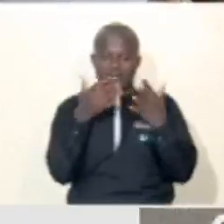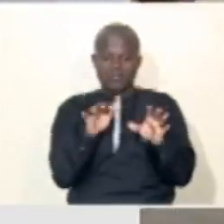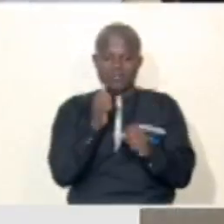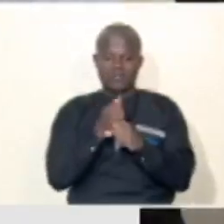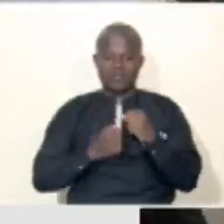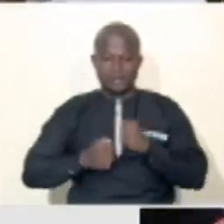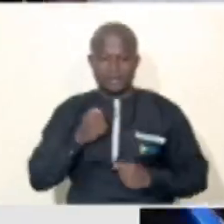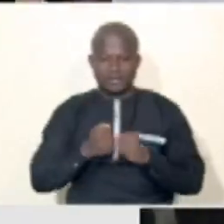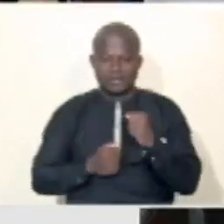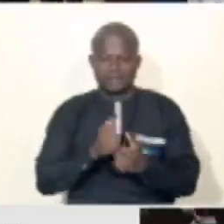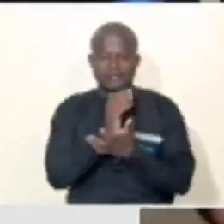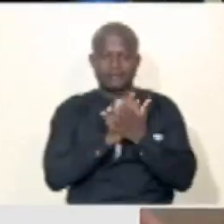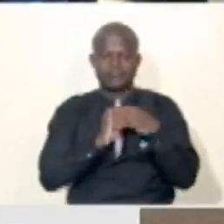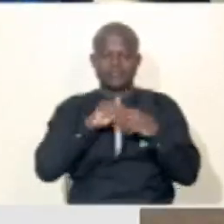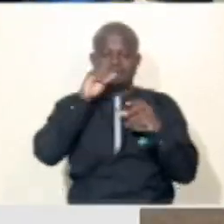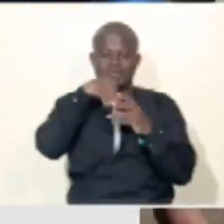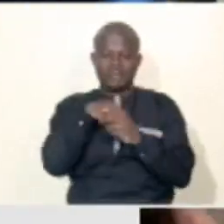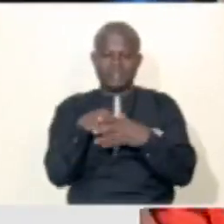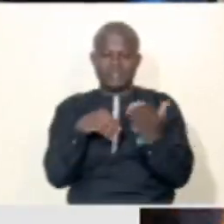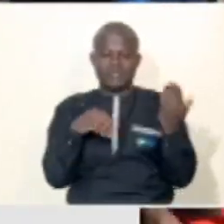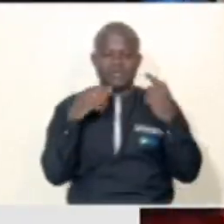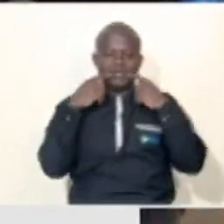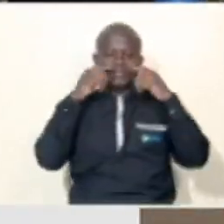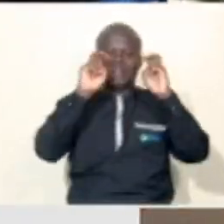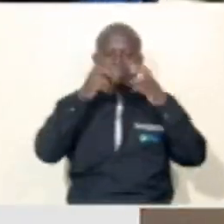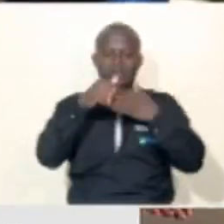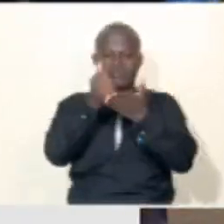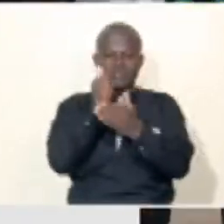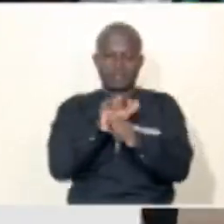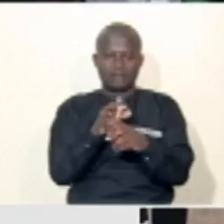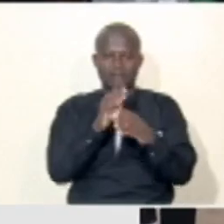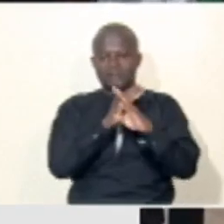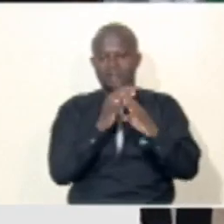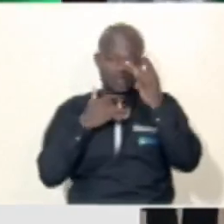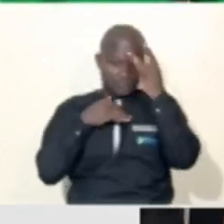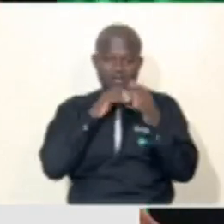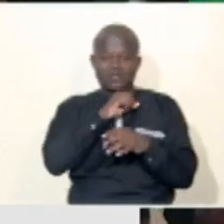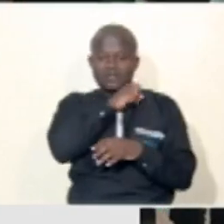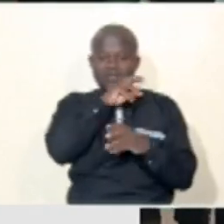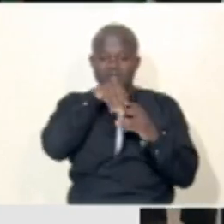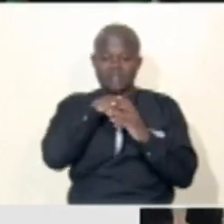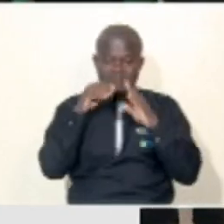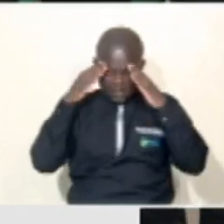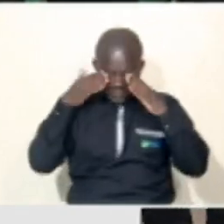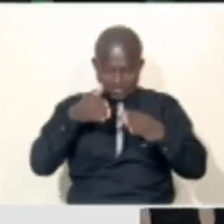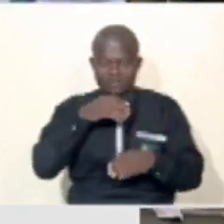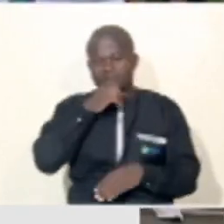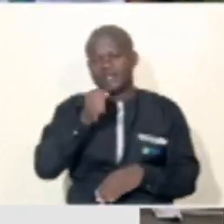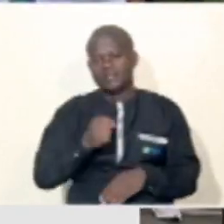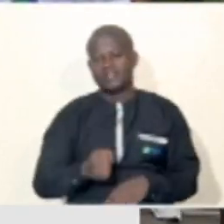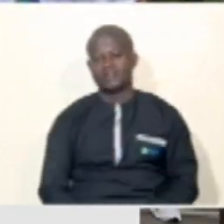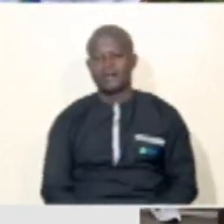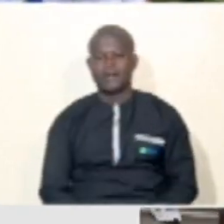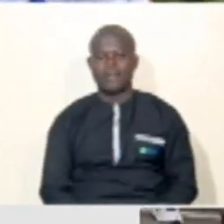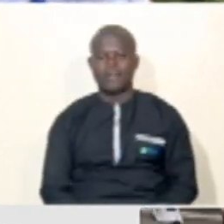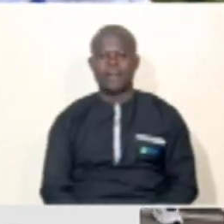rikora siporo. Bamwe mu barigize bavuga ko byababereye igisubizo mu kurwanya indwara zitandura zirimo n'izibasira abageze mu zabukuru.